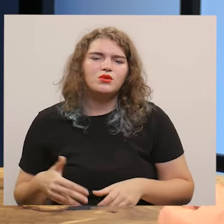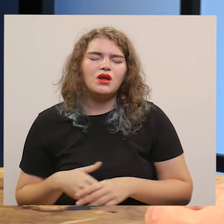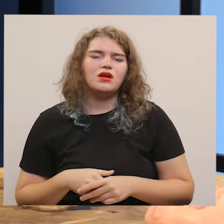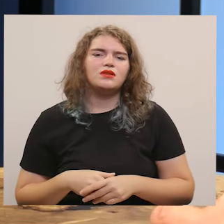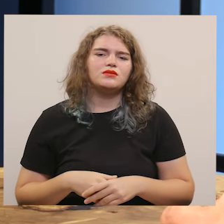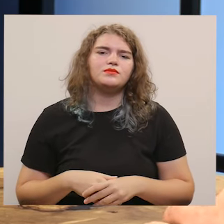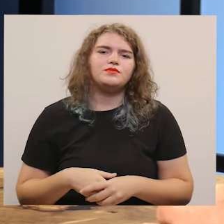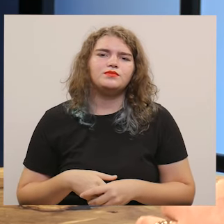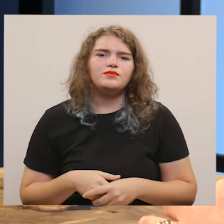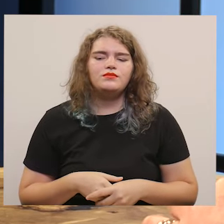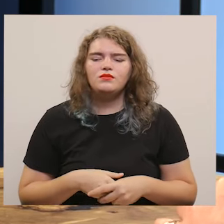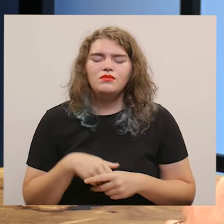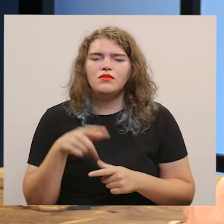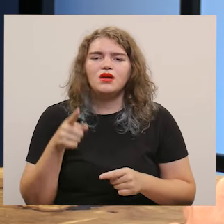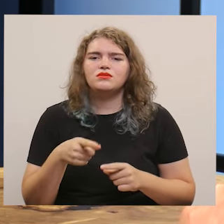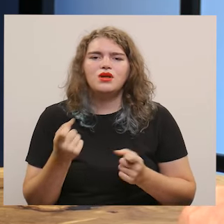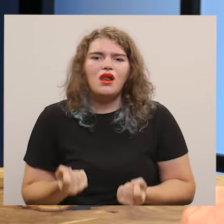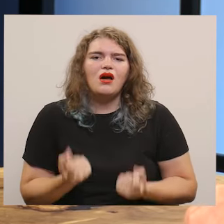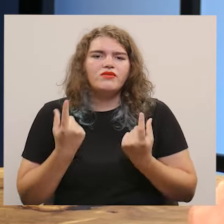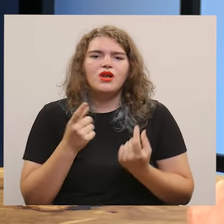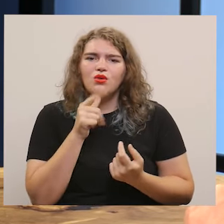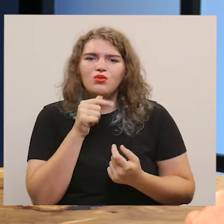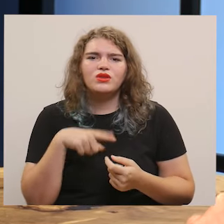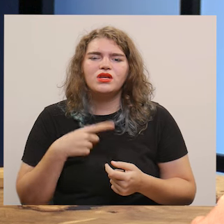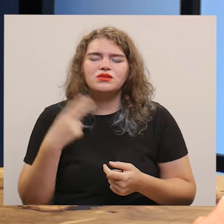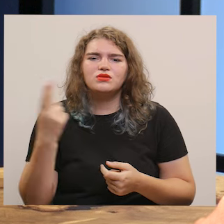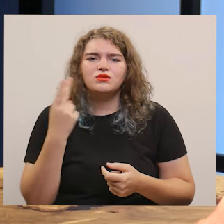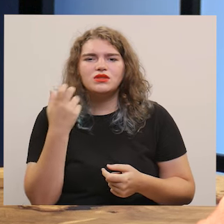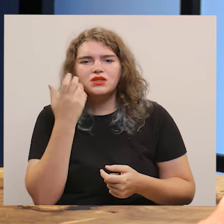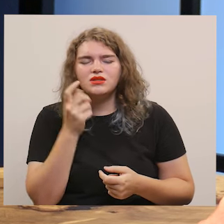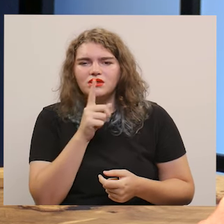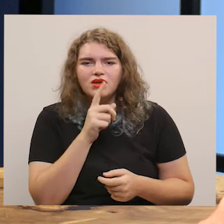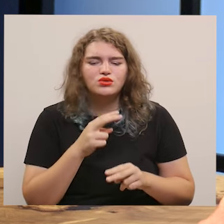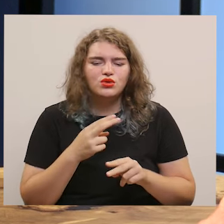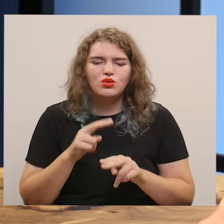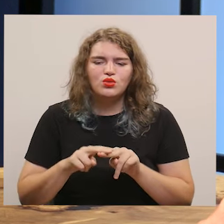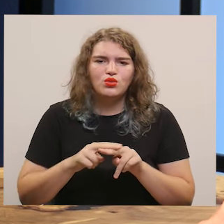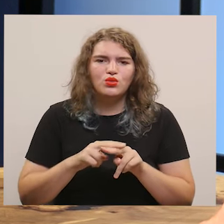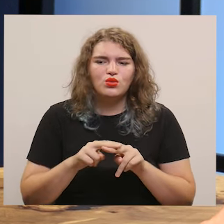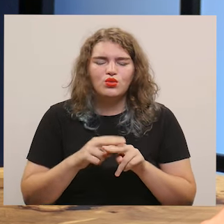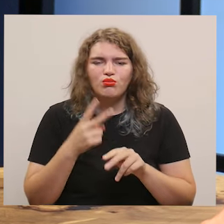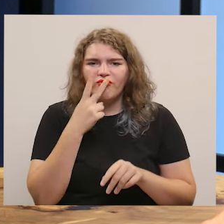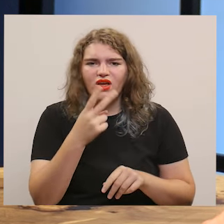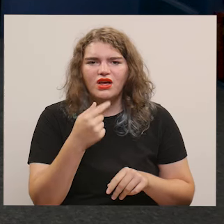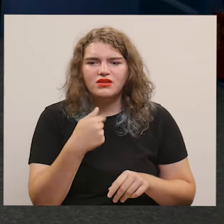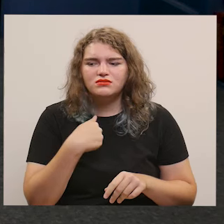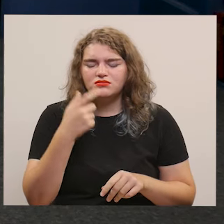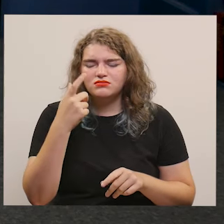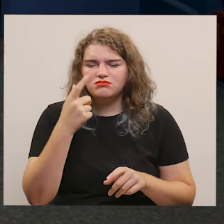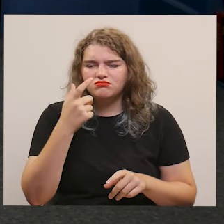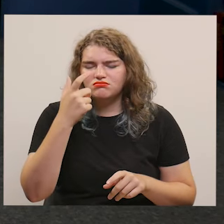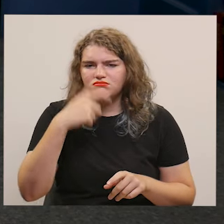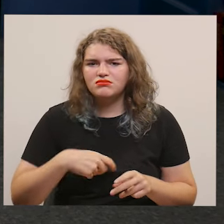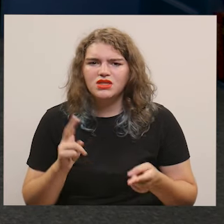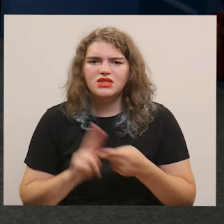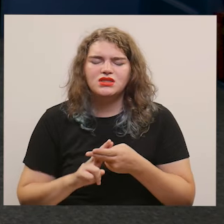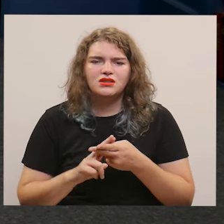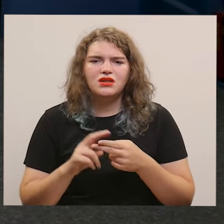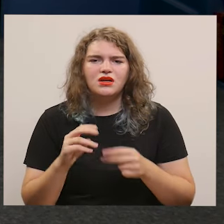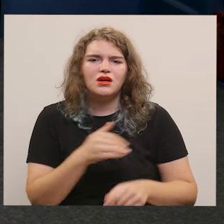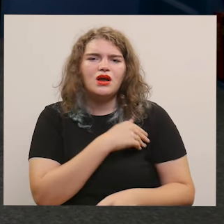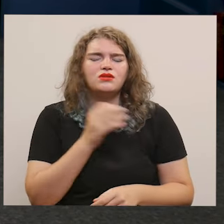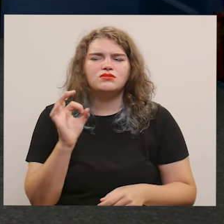Și atunci, în concluzie, unde e Dumnezeu atunci când tace și cum se parcurge această experiență? Cum îl vezi tu ca o întâlnire de gradul zero într-un punct în